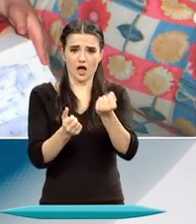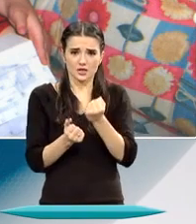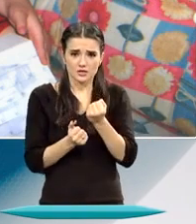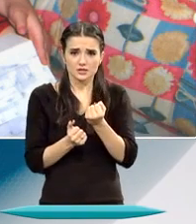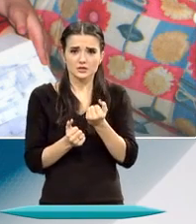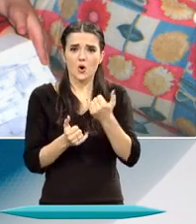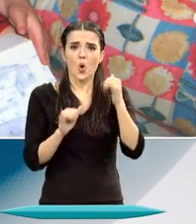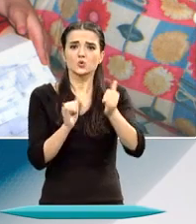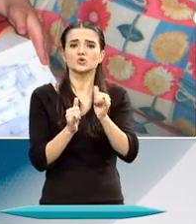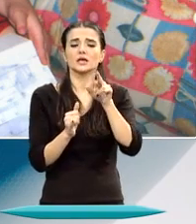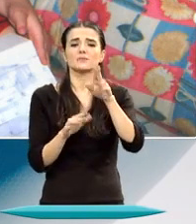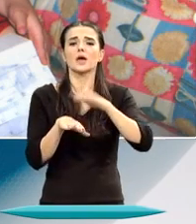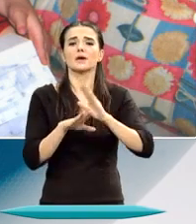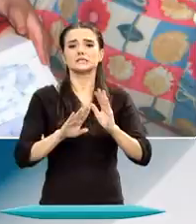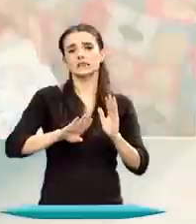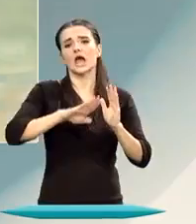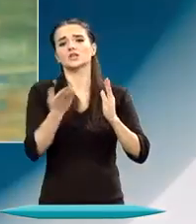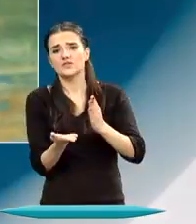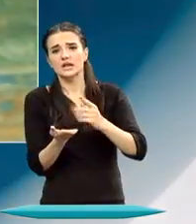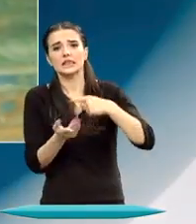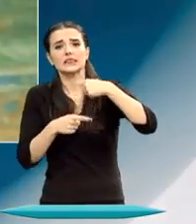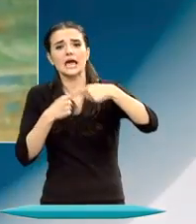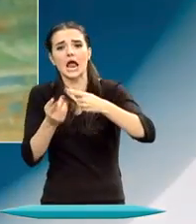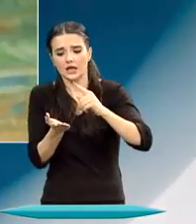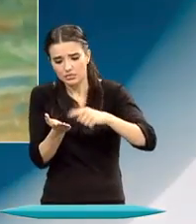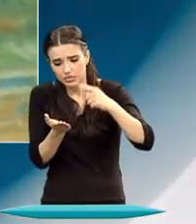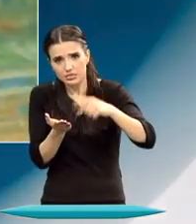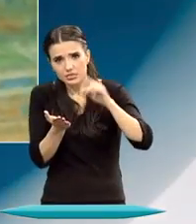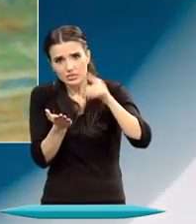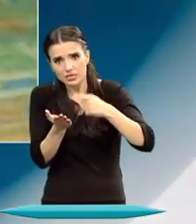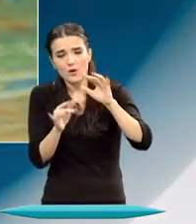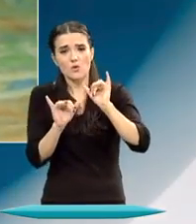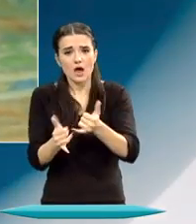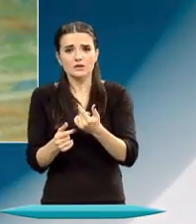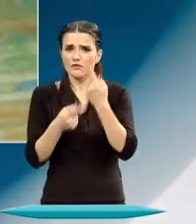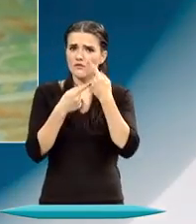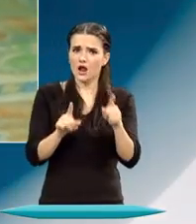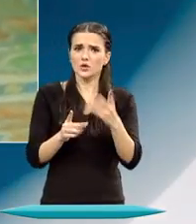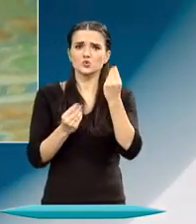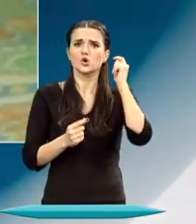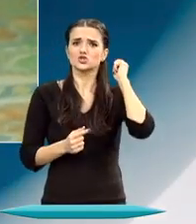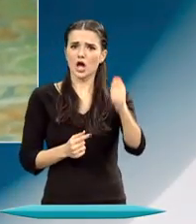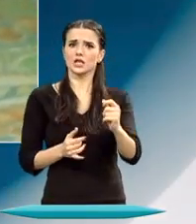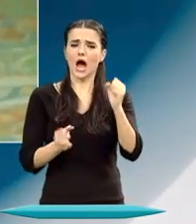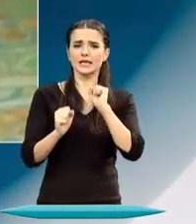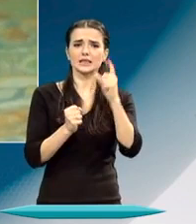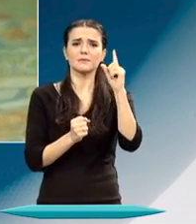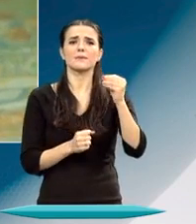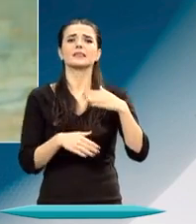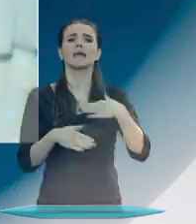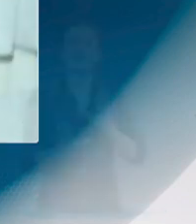oynamazdı. Ters çevirir, tekerlekleriyle oynar. Farklıydı, yani hani çok canlı bir bebek değildi.